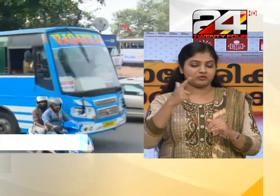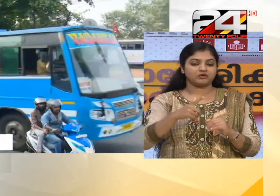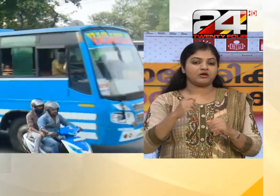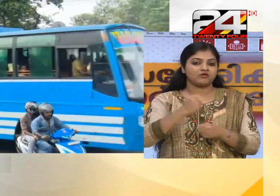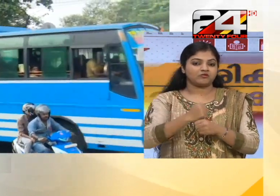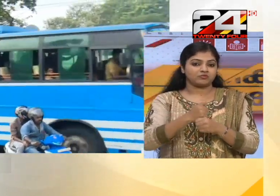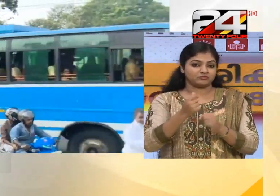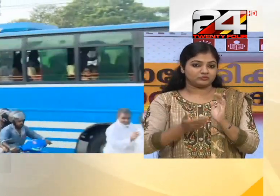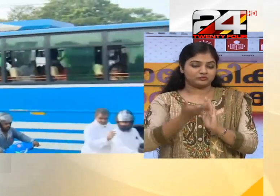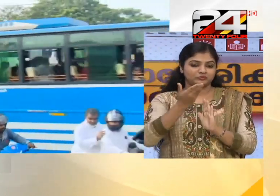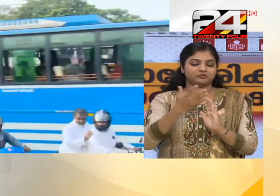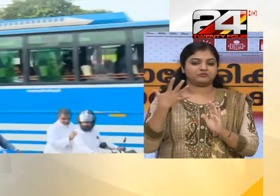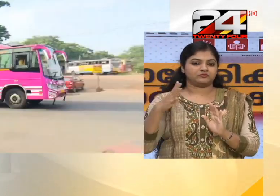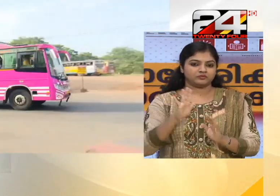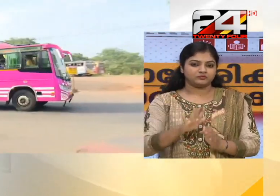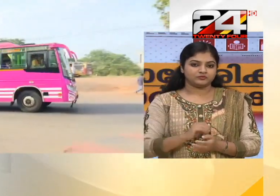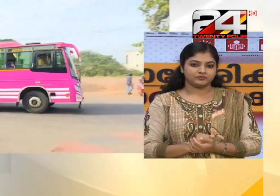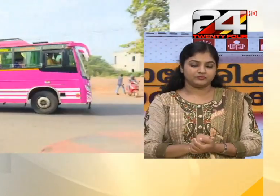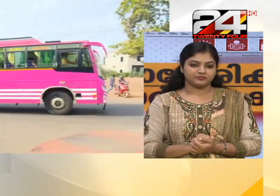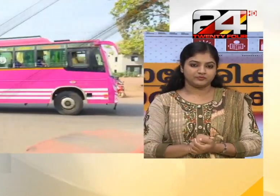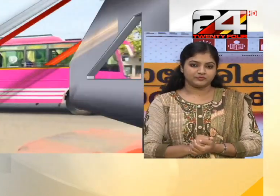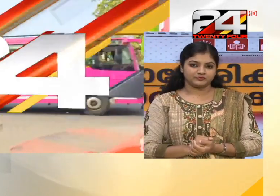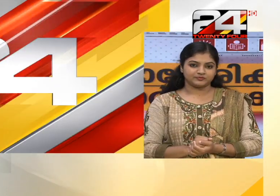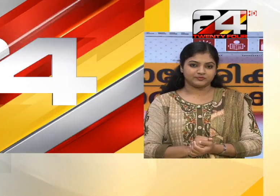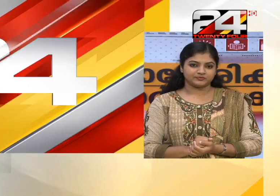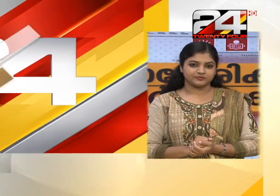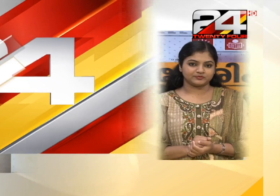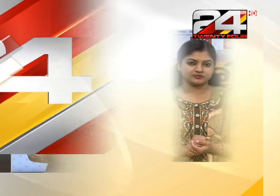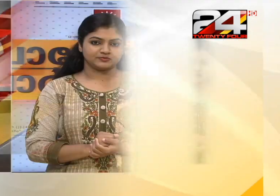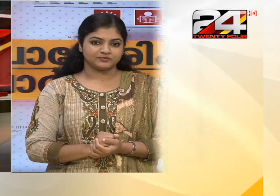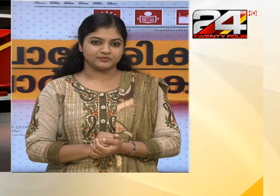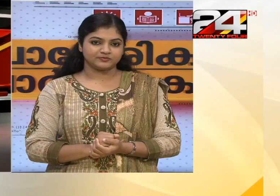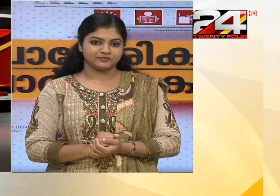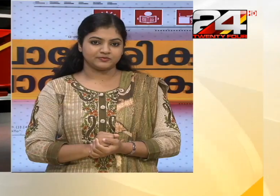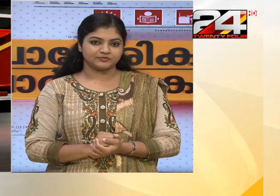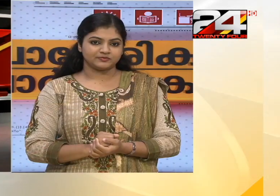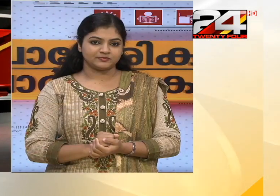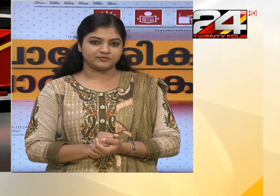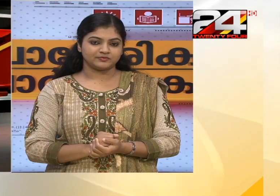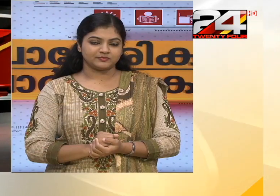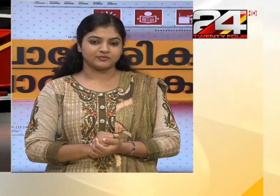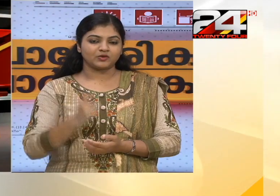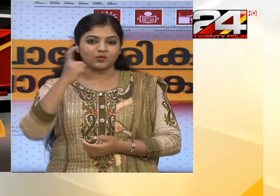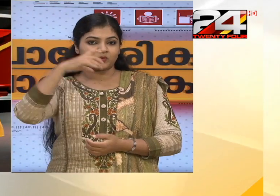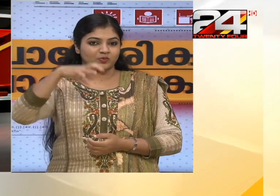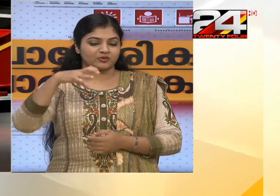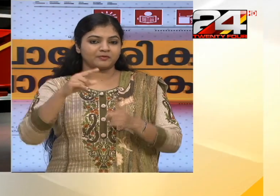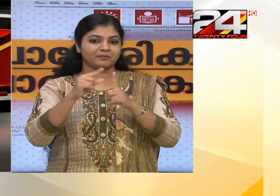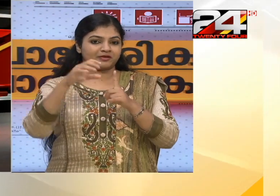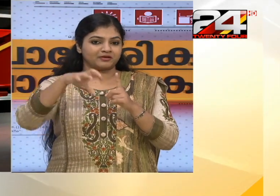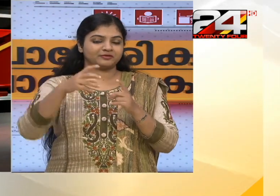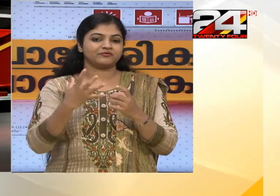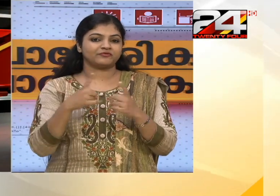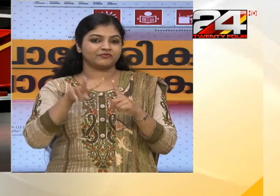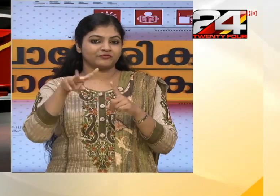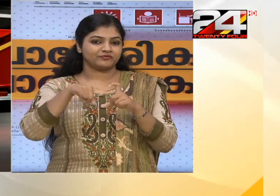നിരക്ക് വർധനയിൽ നിന്നും പിന്നോട്ടടിക്കുന്ന പ്രധാന കാരണം. 24 കൊച്ചി. കോഴിക്കോട്ടെ പാളയം